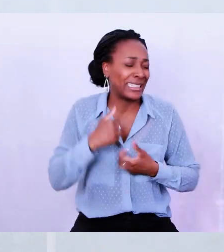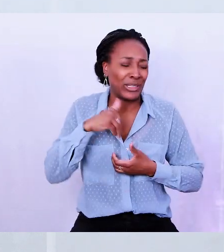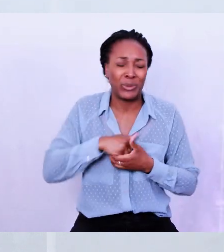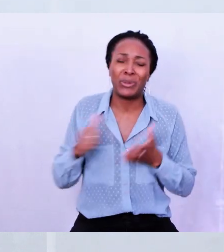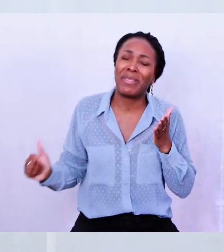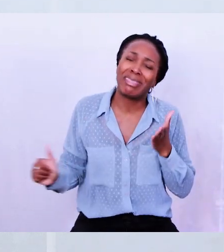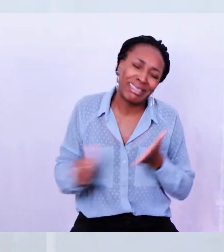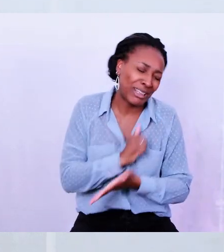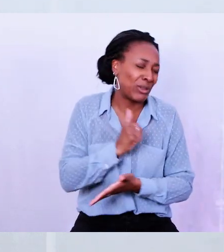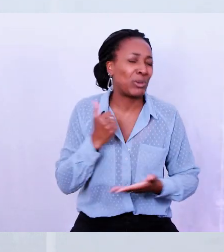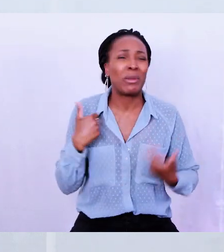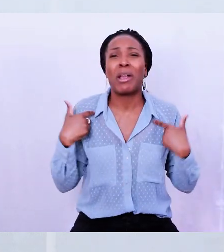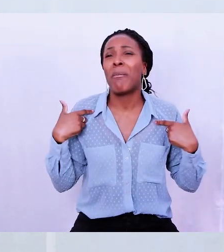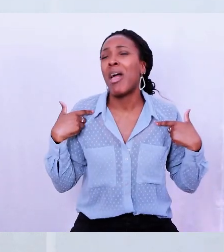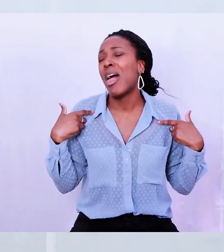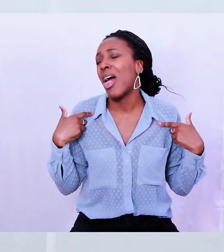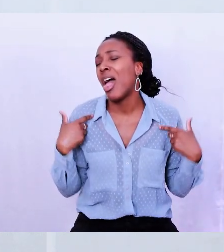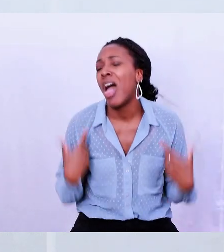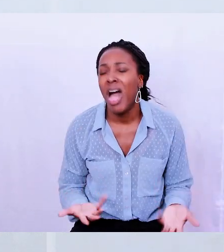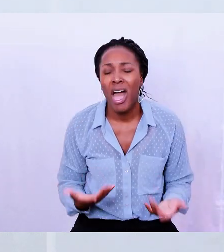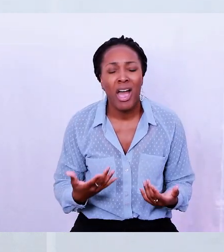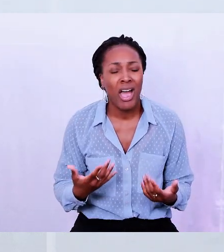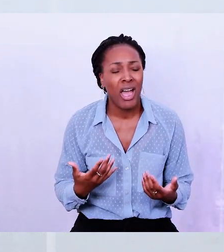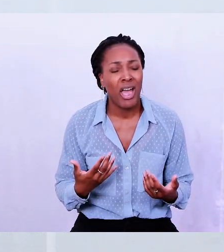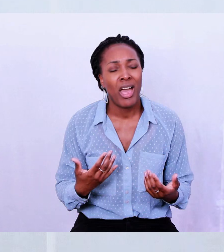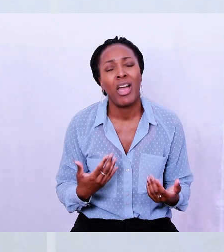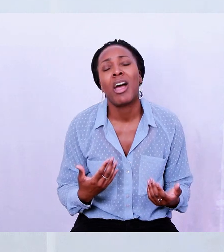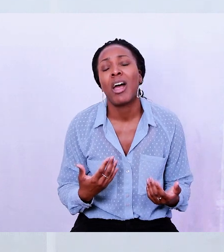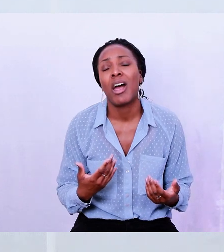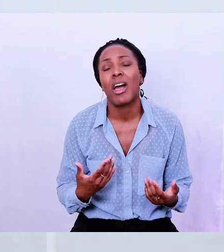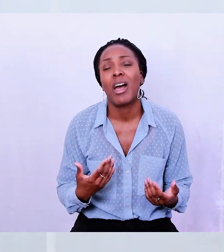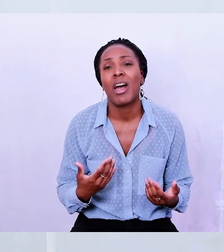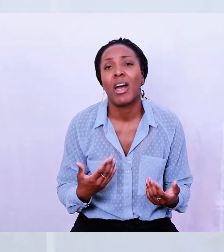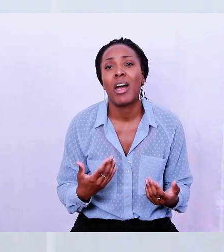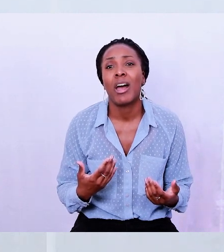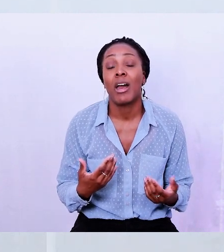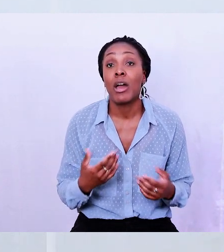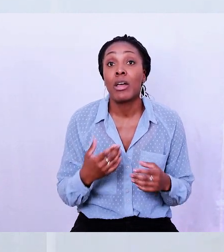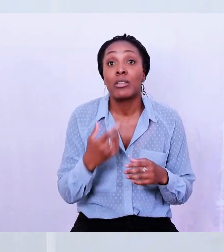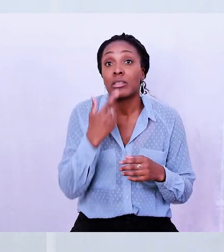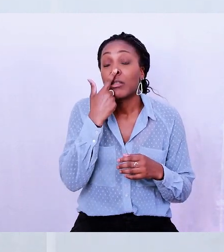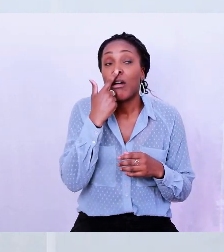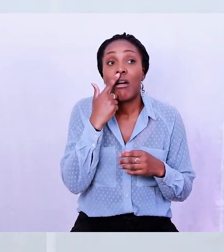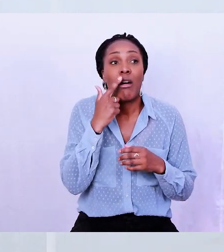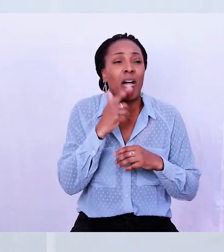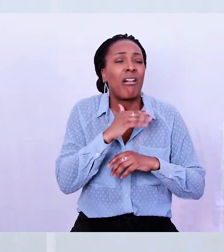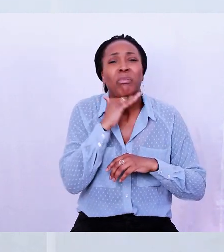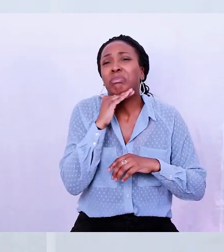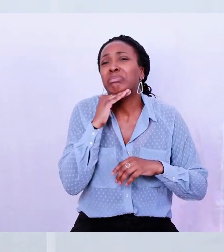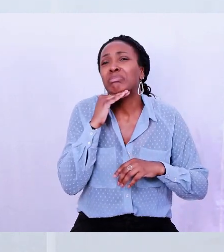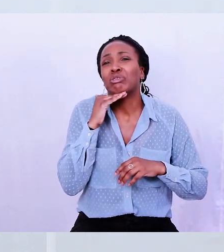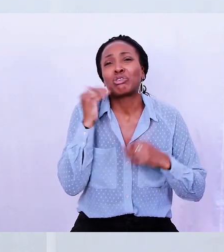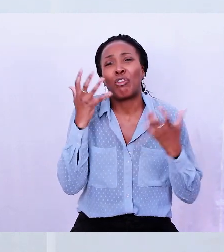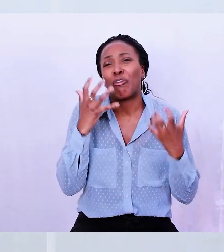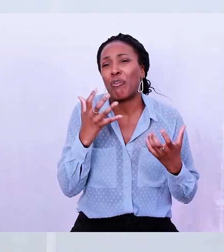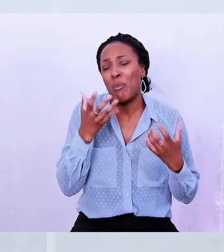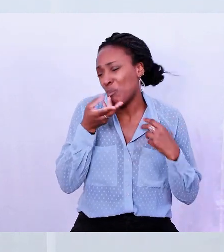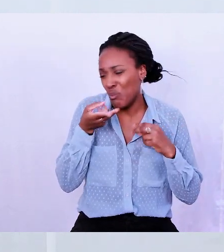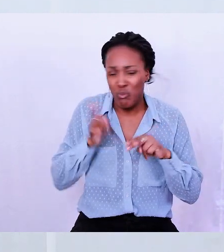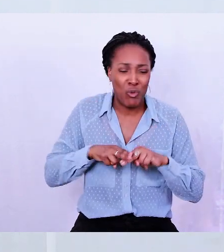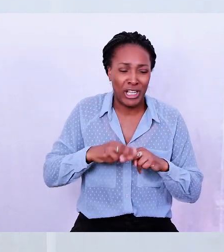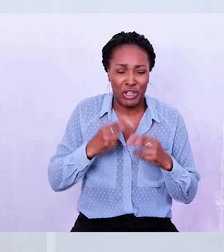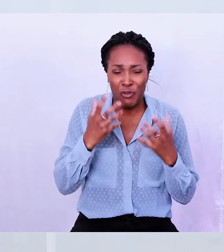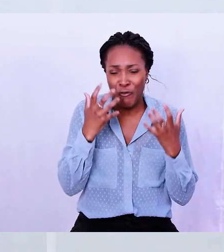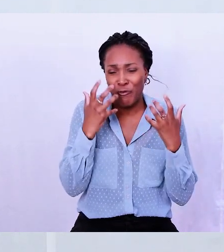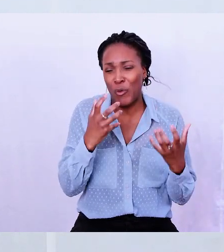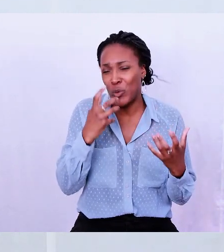détruit, complètement cassé, être au bord de la mort et de dire je vais terminer ma vie aujourd'hui,